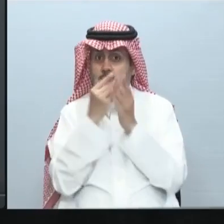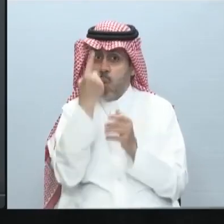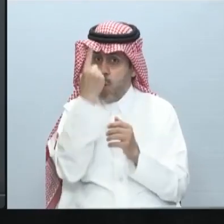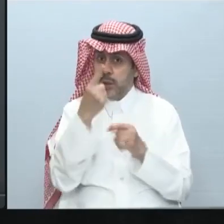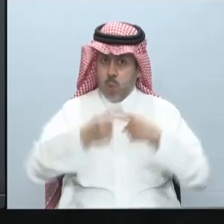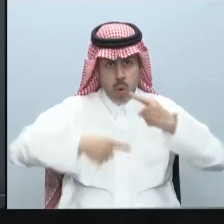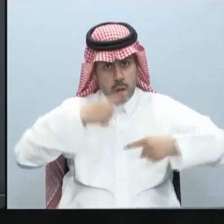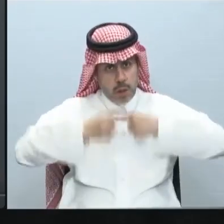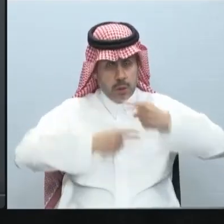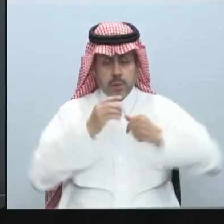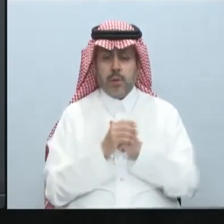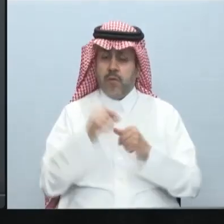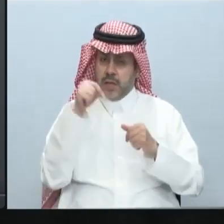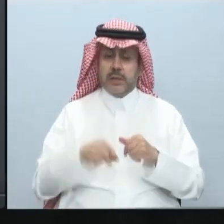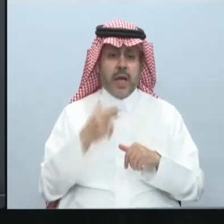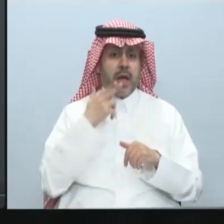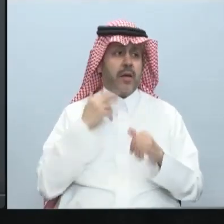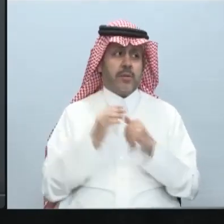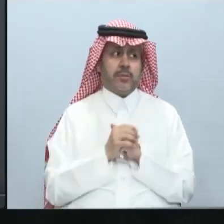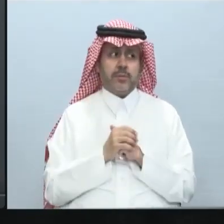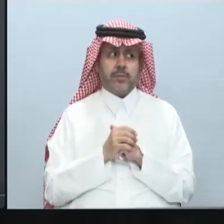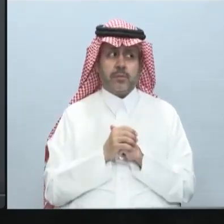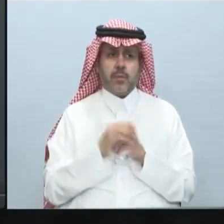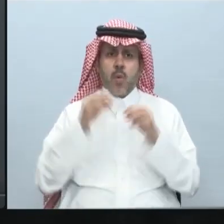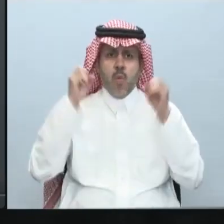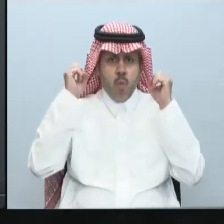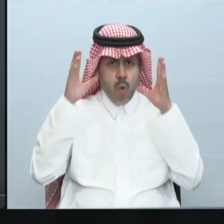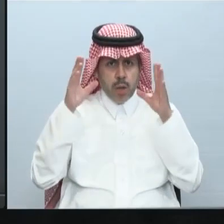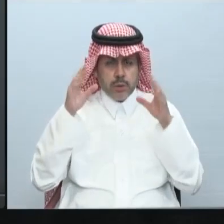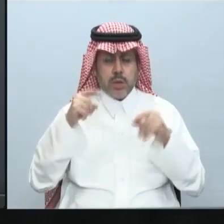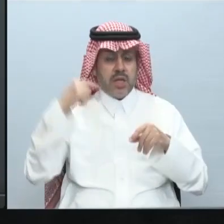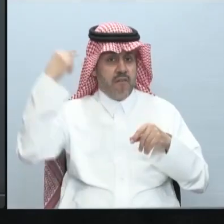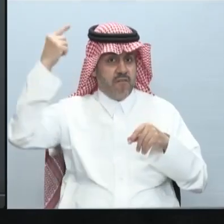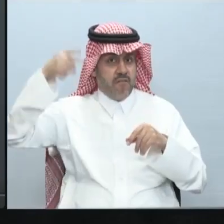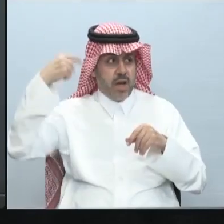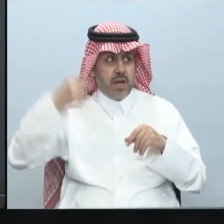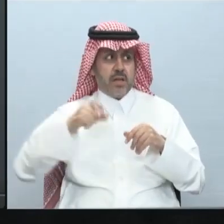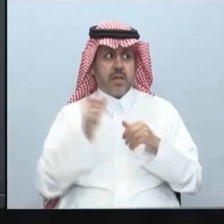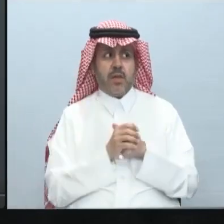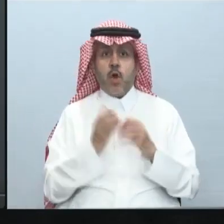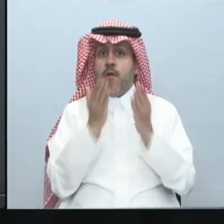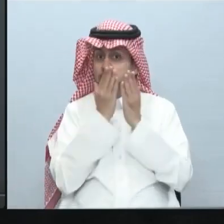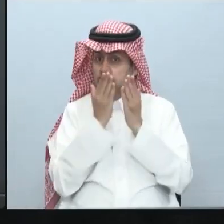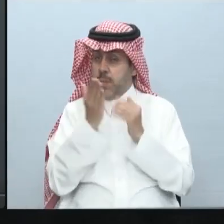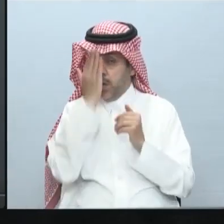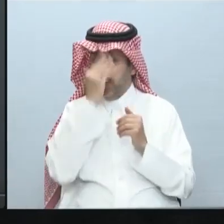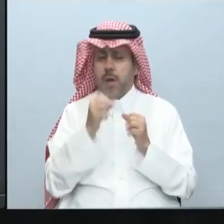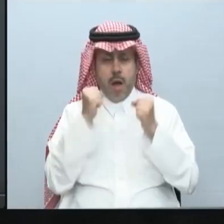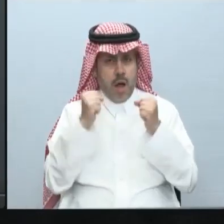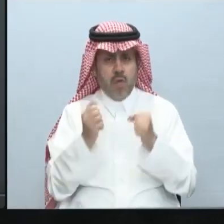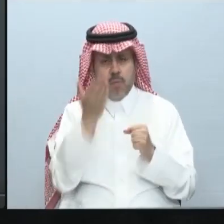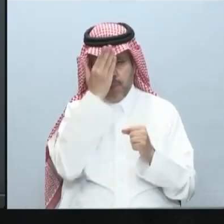وكررته فانت على خير كثير منا لا يستحضر انه في عباده بل لا يستحضر انه في اعظم